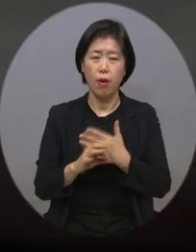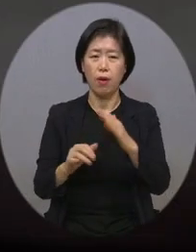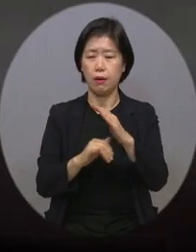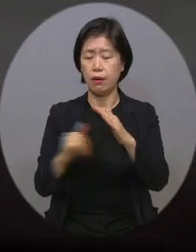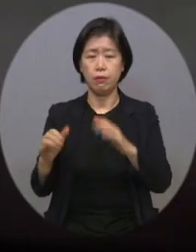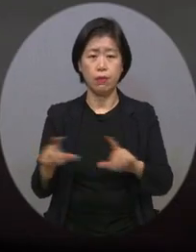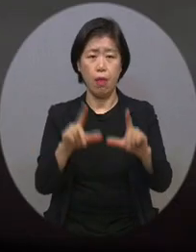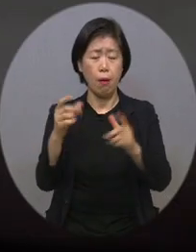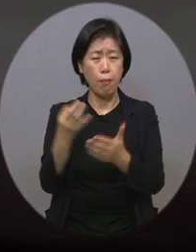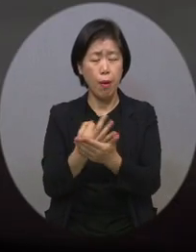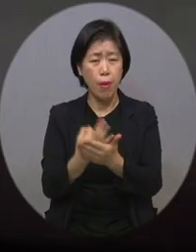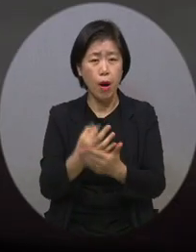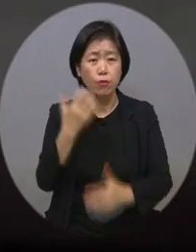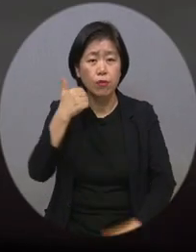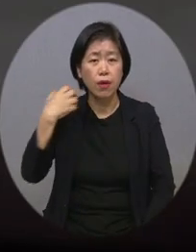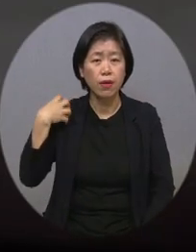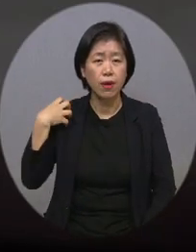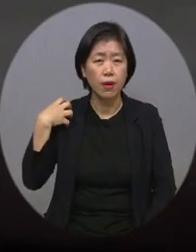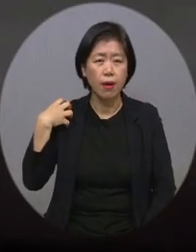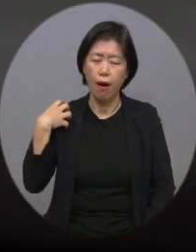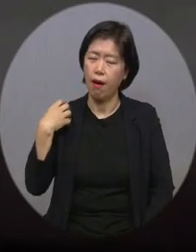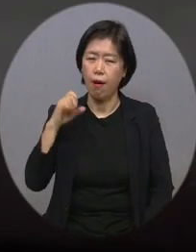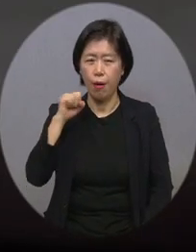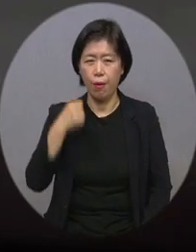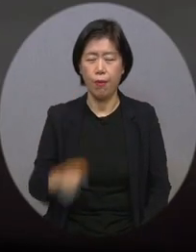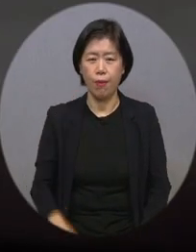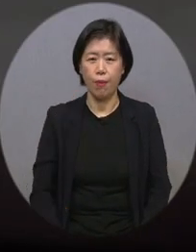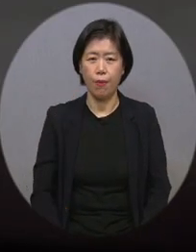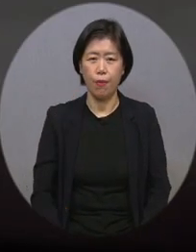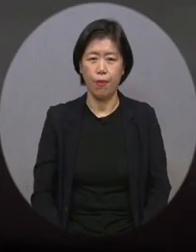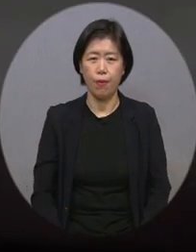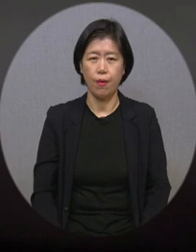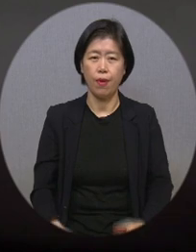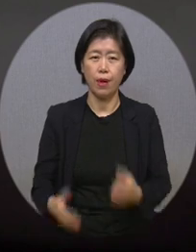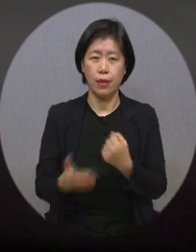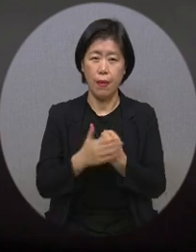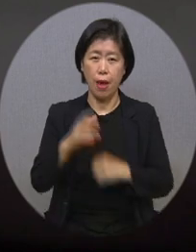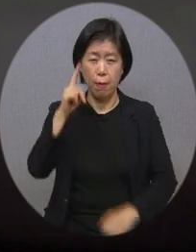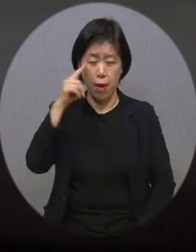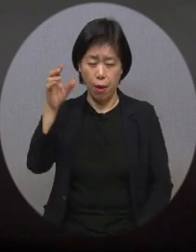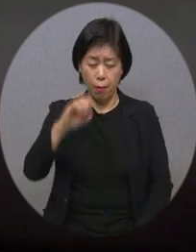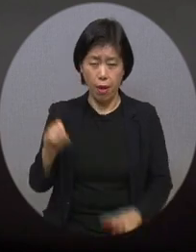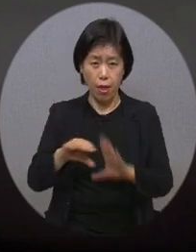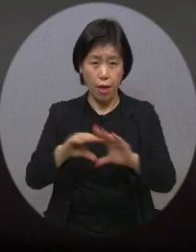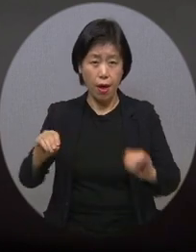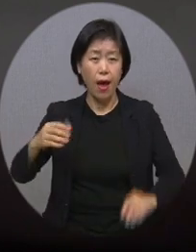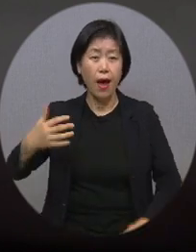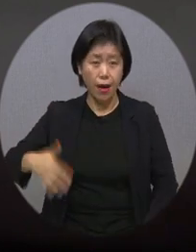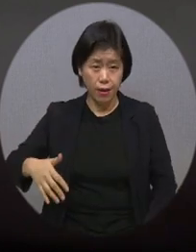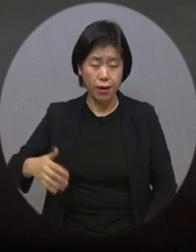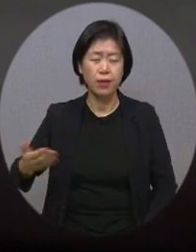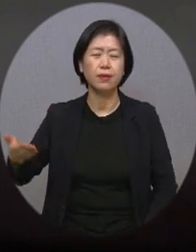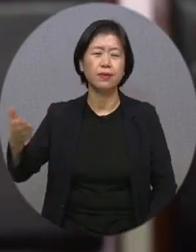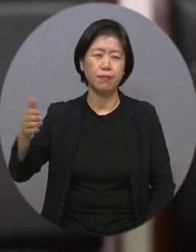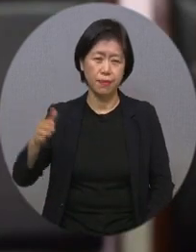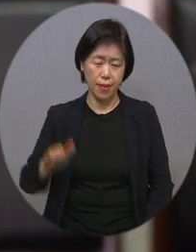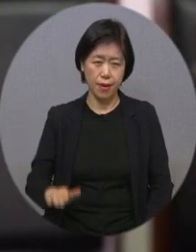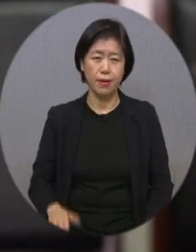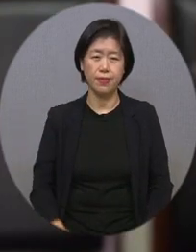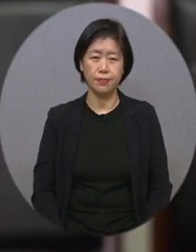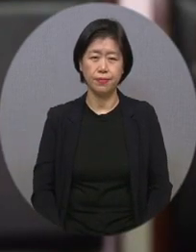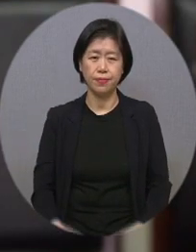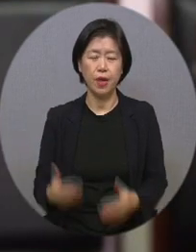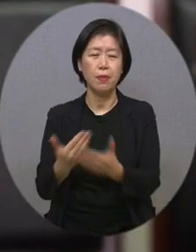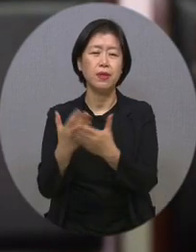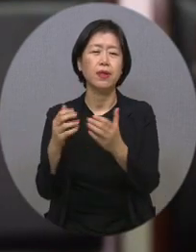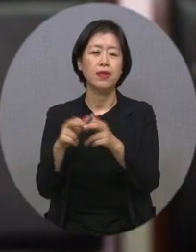가정생활이 어렵잖아요. 그래서 전원은 다 지금 해결은 못하고 있지만 그런 분들이 와서 또